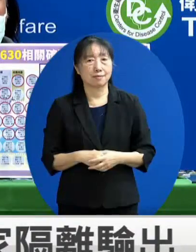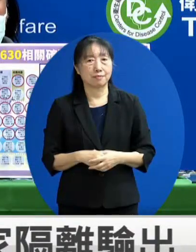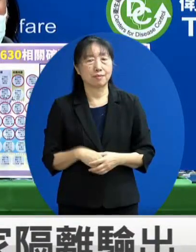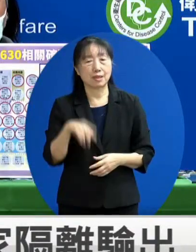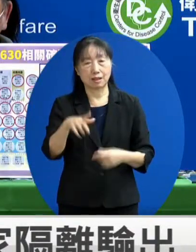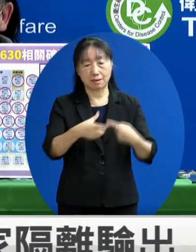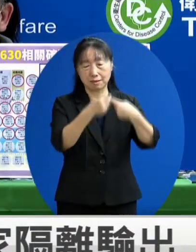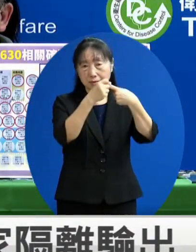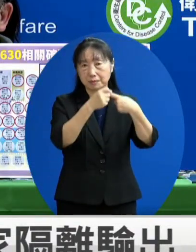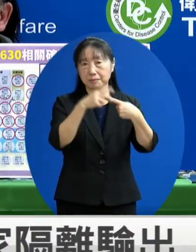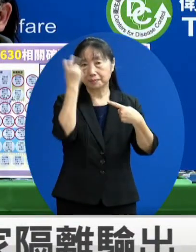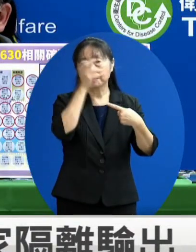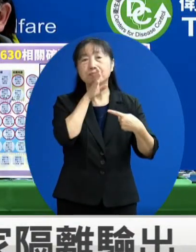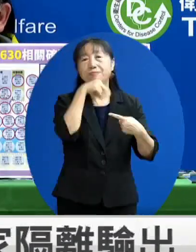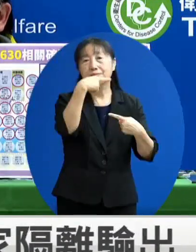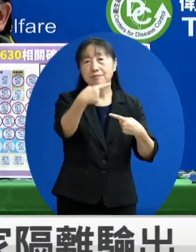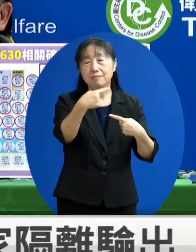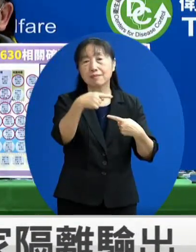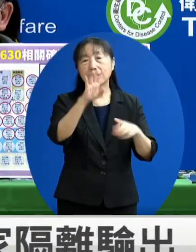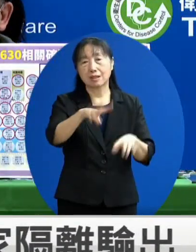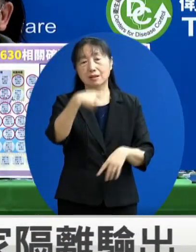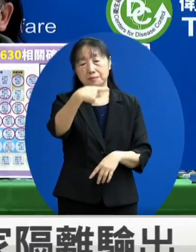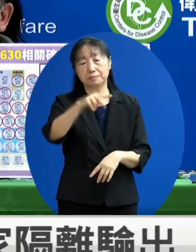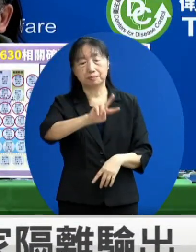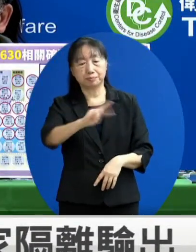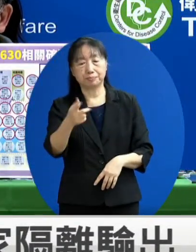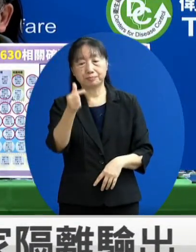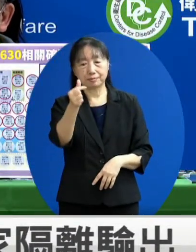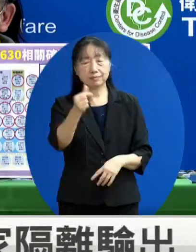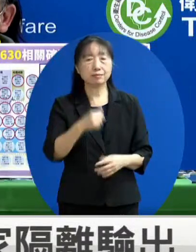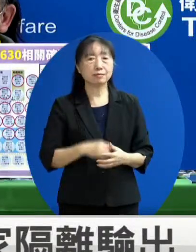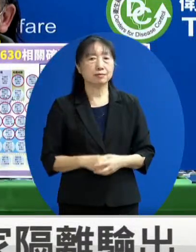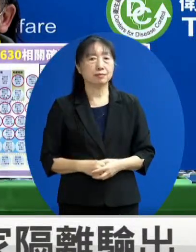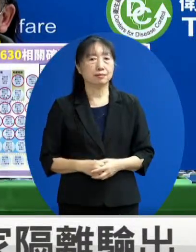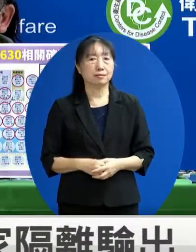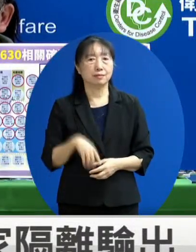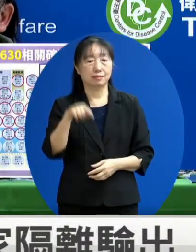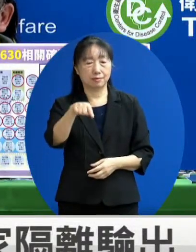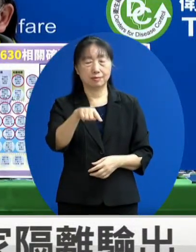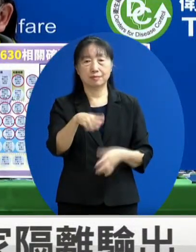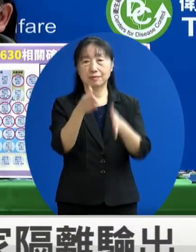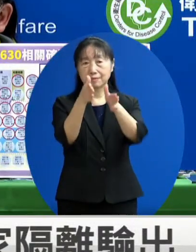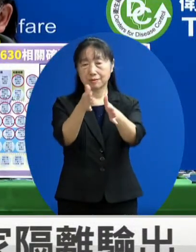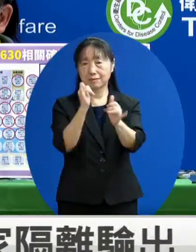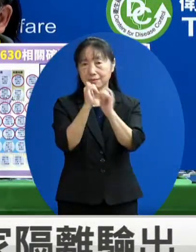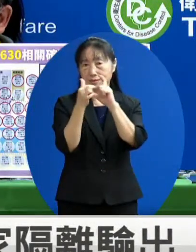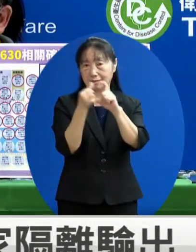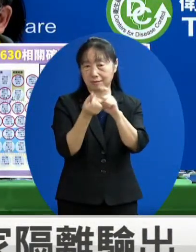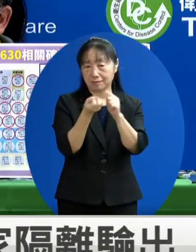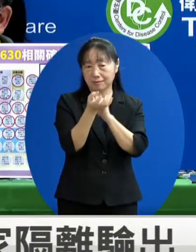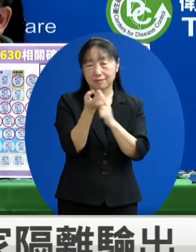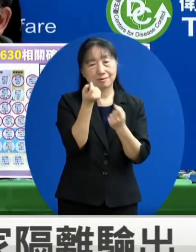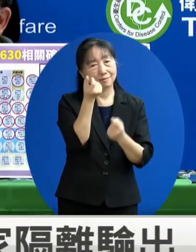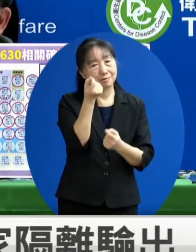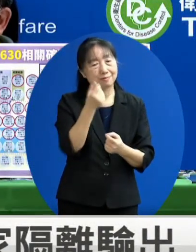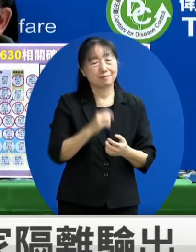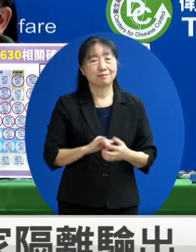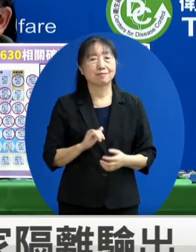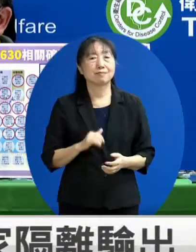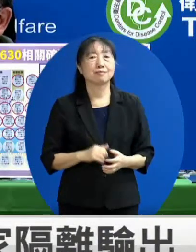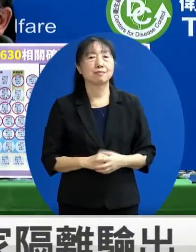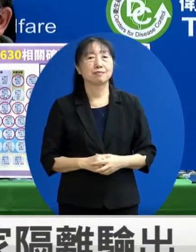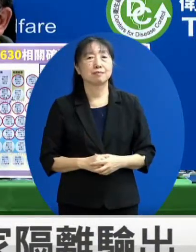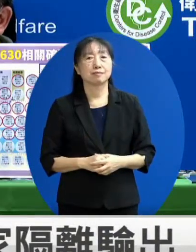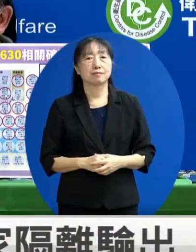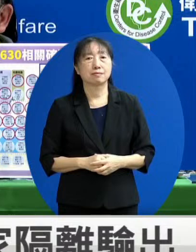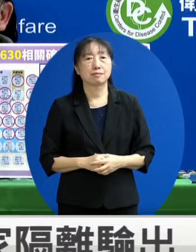一采阴，那现在是阴转阳，那相对判断也对社区的影响比较是没有。